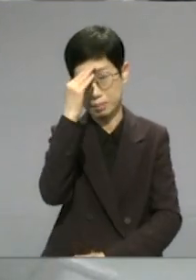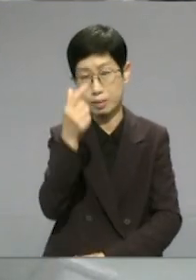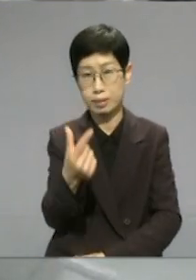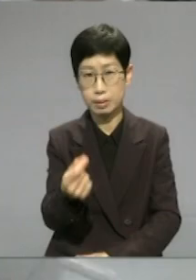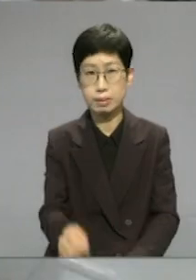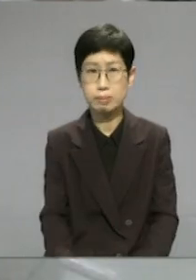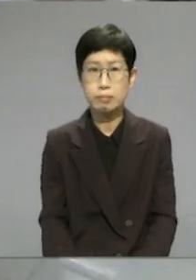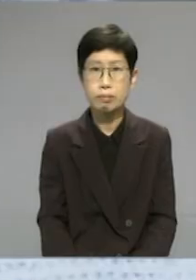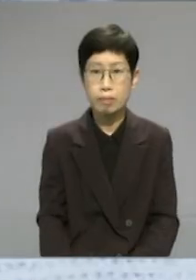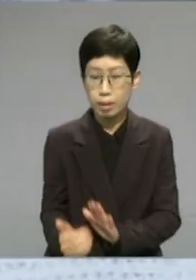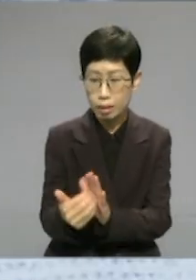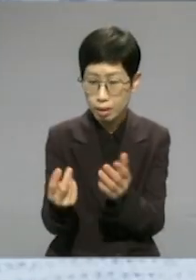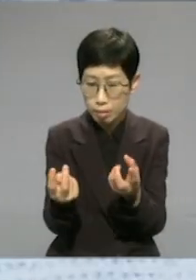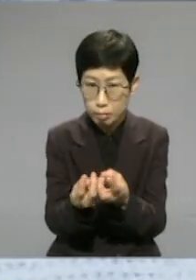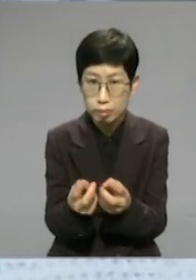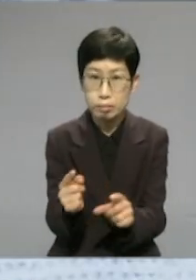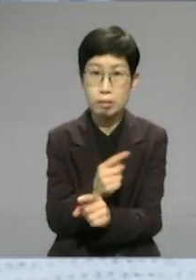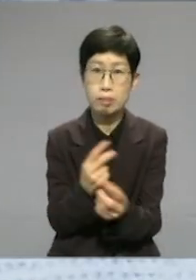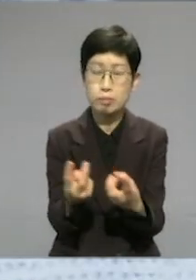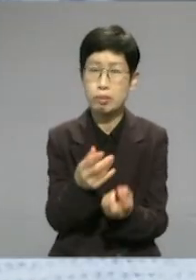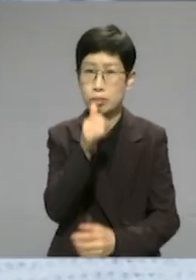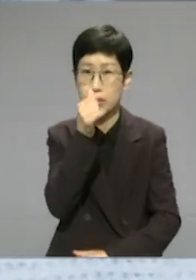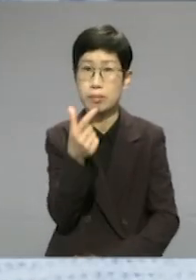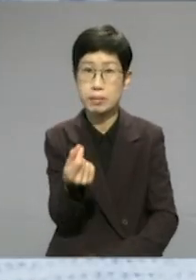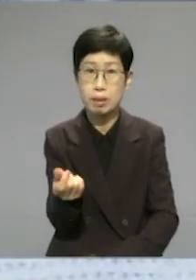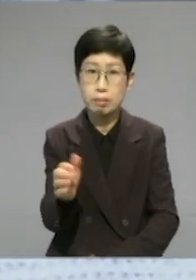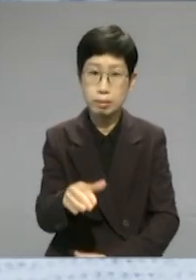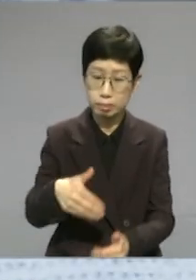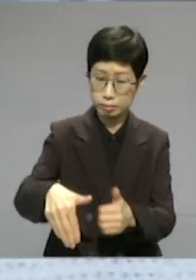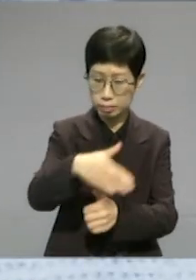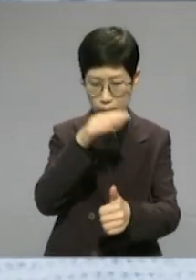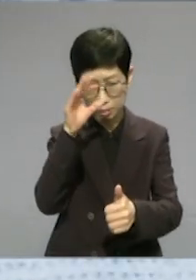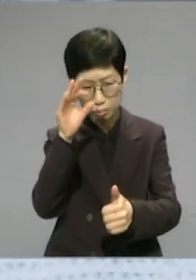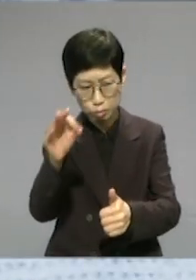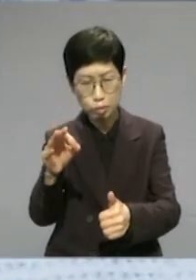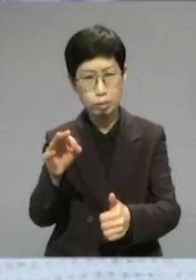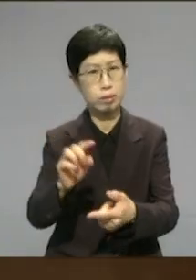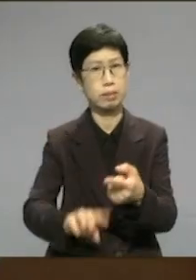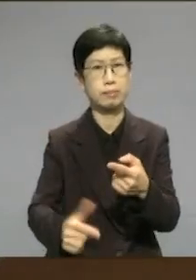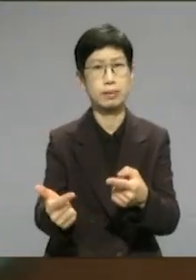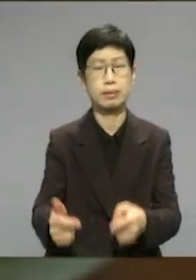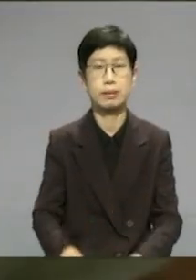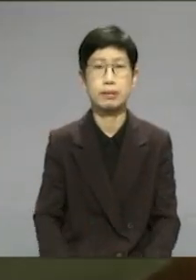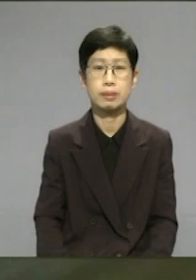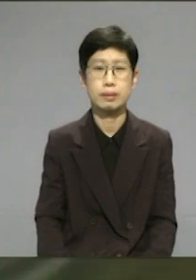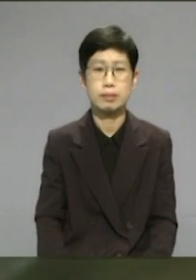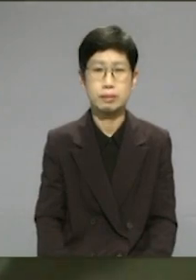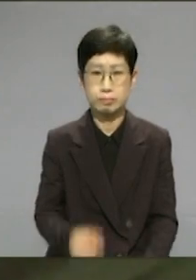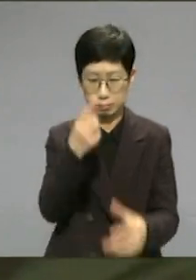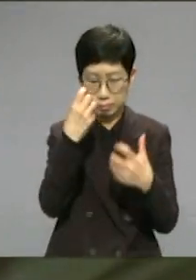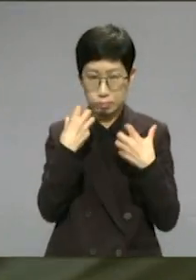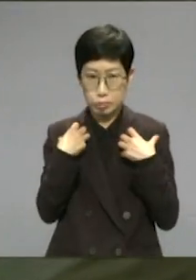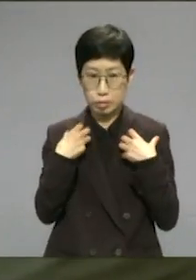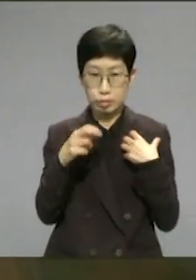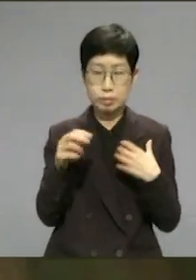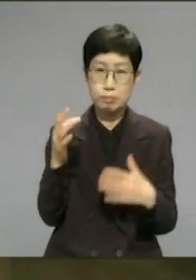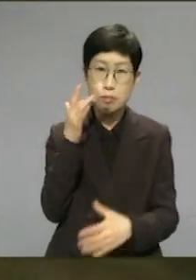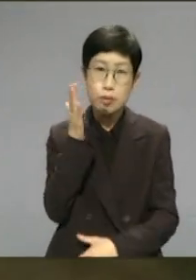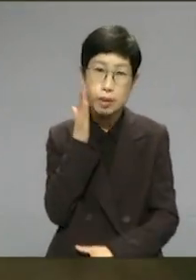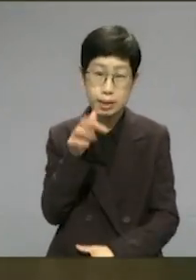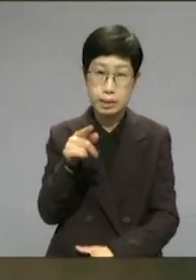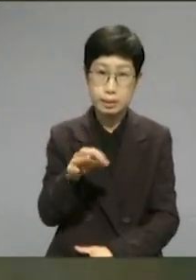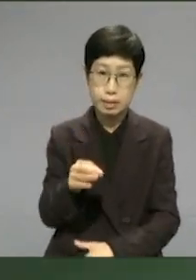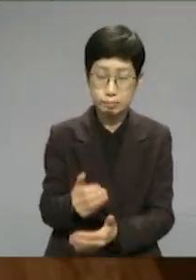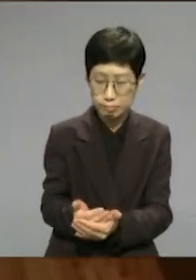이론상으로는 예방법도 치료법도 있지만 현실은 이를 따라가지 못하고 있습니다. 당국은 모기장을